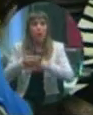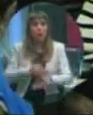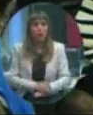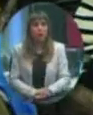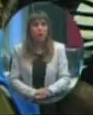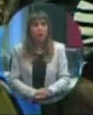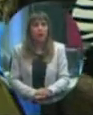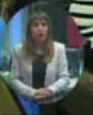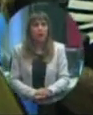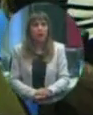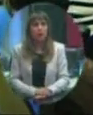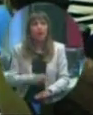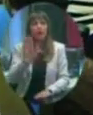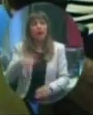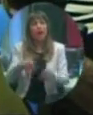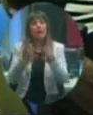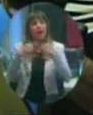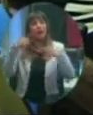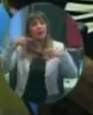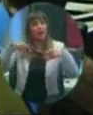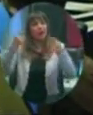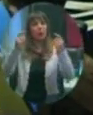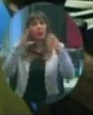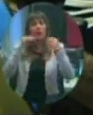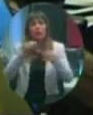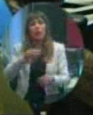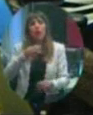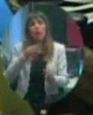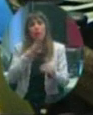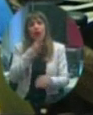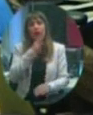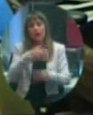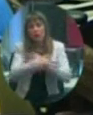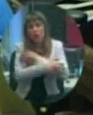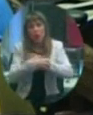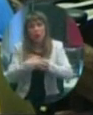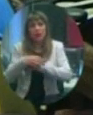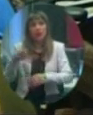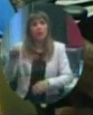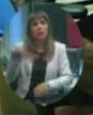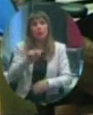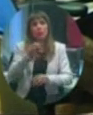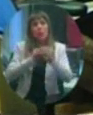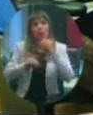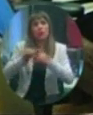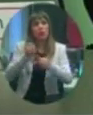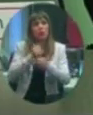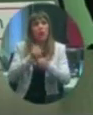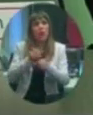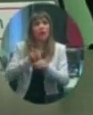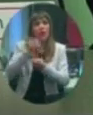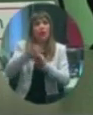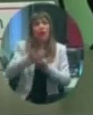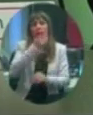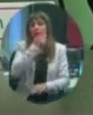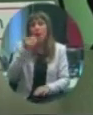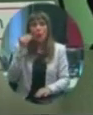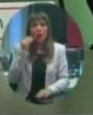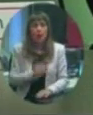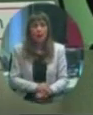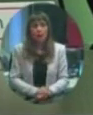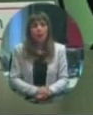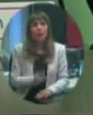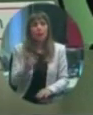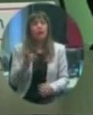בבקשה. גם ועדת החינוך נדרשה לסוגיית העוני, ובעיקר בכל הנוגע למועדוניות הפועלות בשעות אחר הצהריים, ונותנות מענה